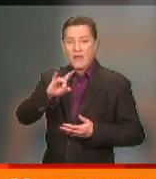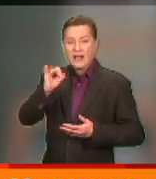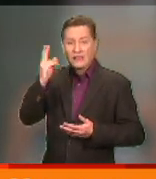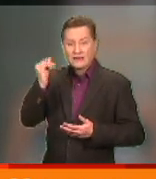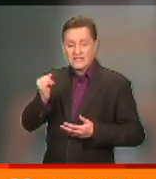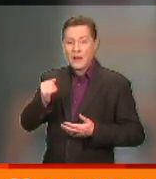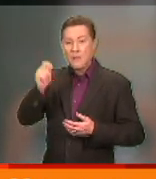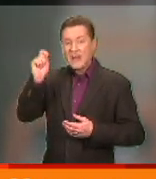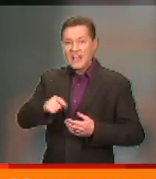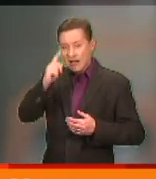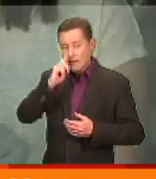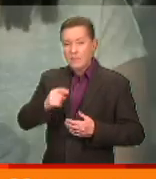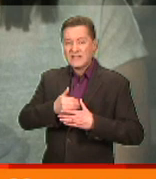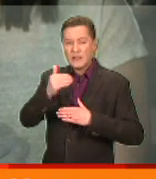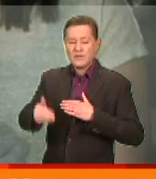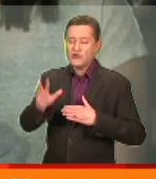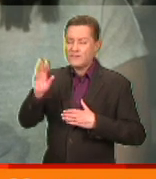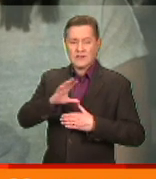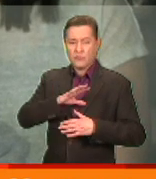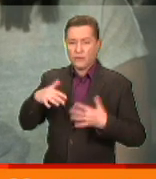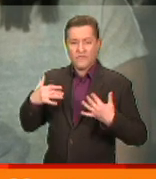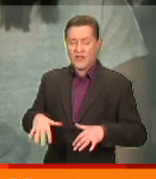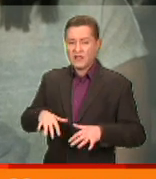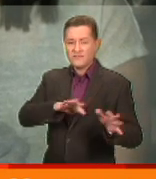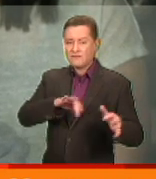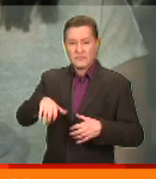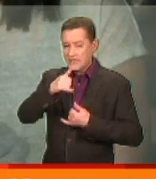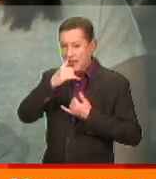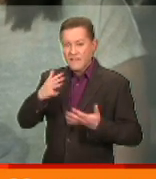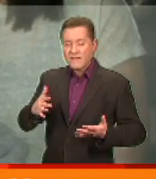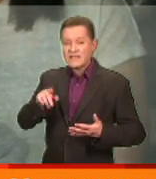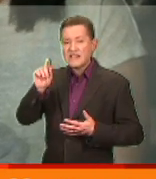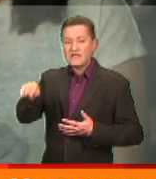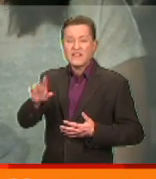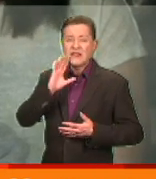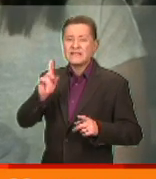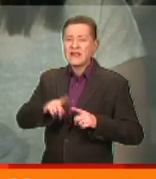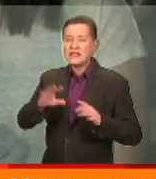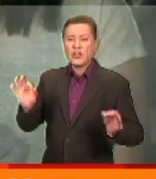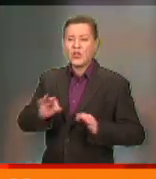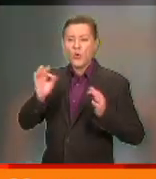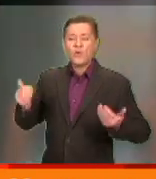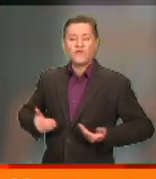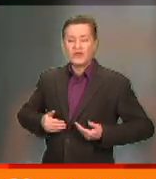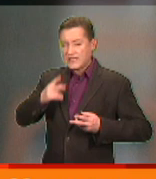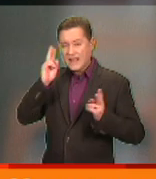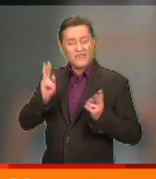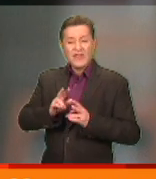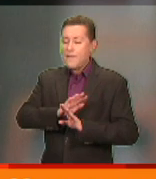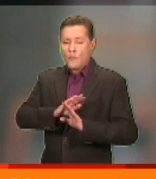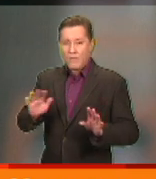на місяць пізніше, все було б втрачено. Ми не вивезли б його звідти. І його сестри ніколи в житті вже не побачили б брата.